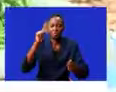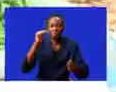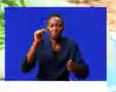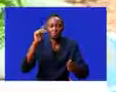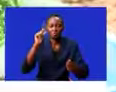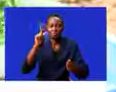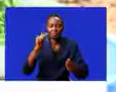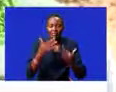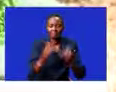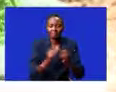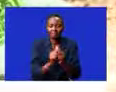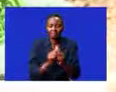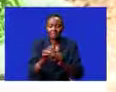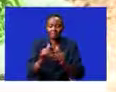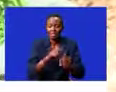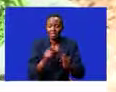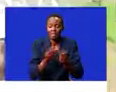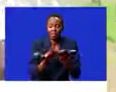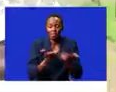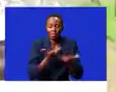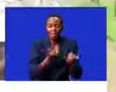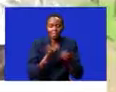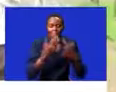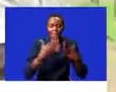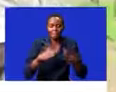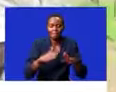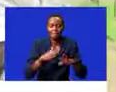chiro Kisian ma bende e kar ohala mometni.